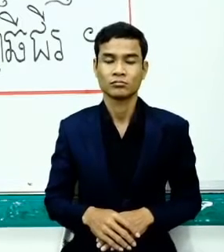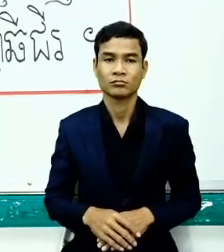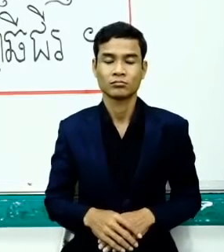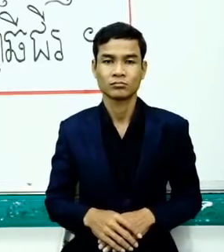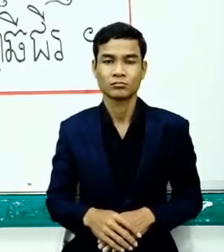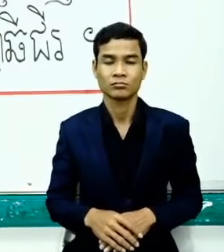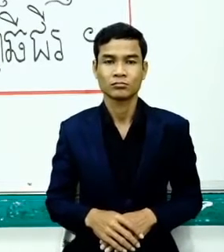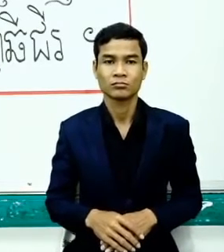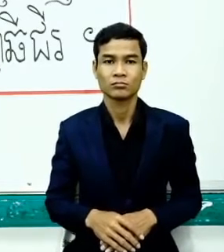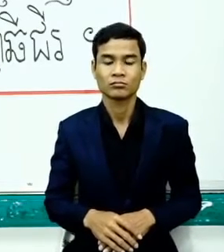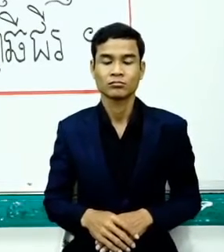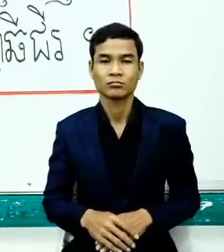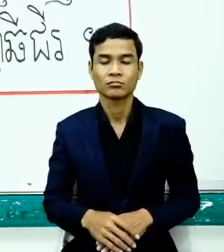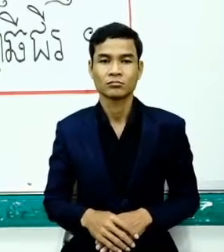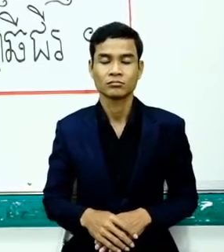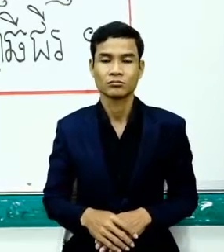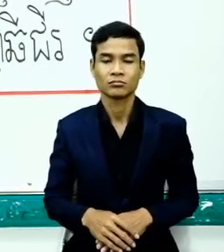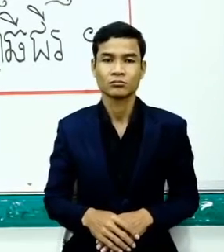ចា